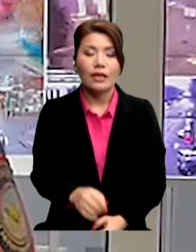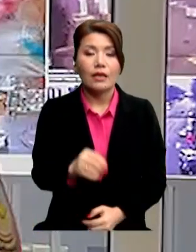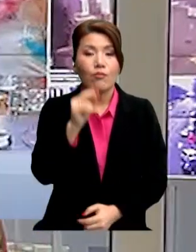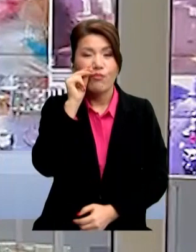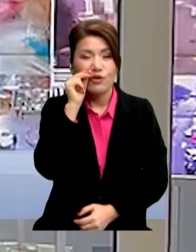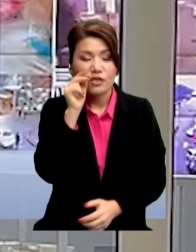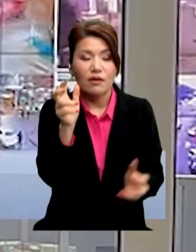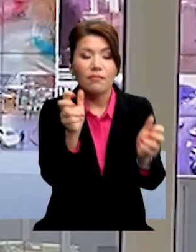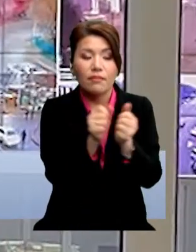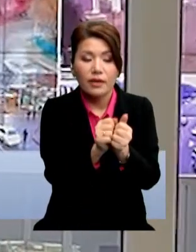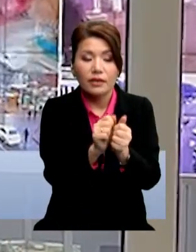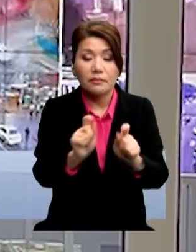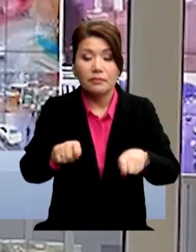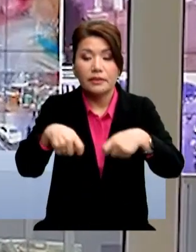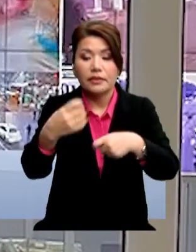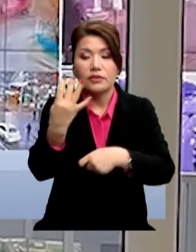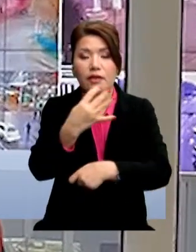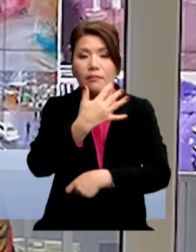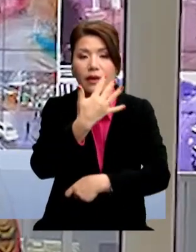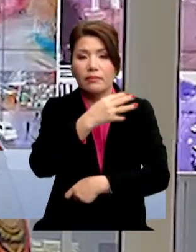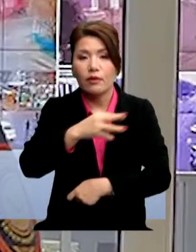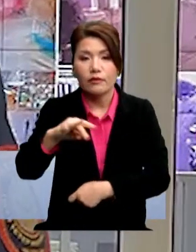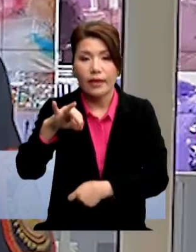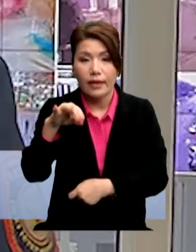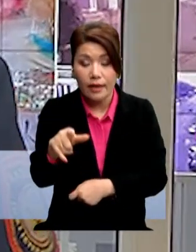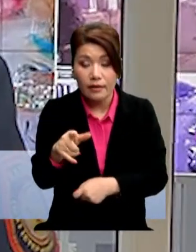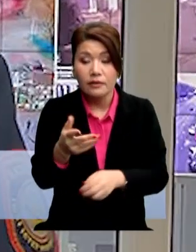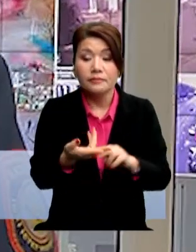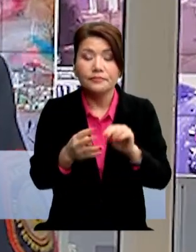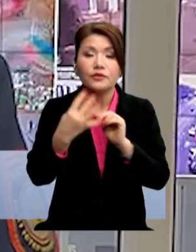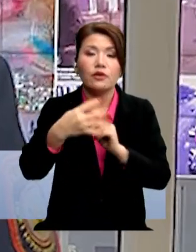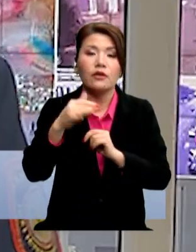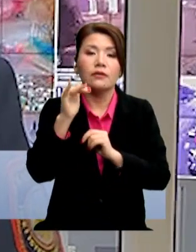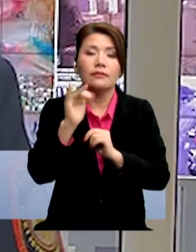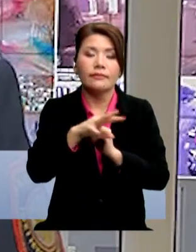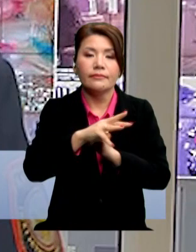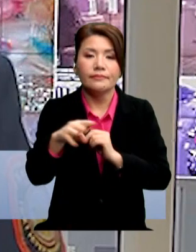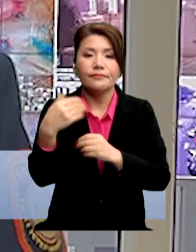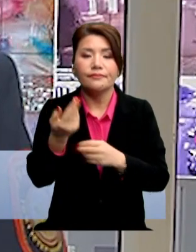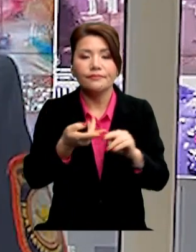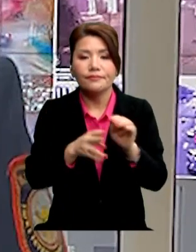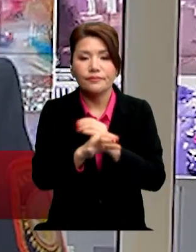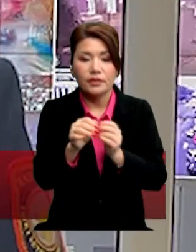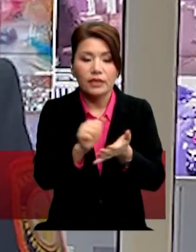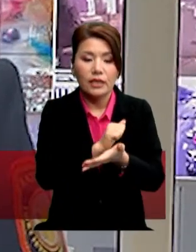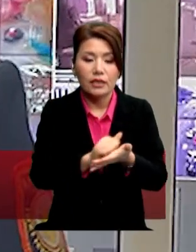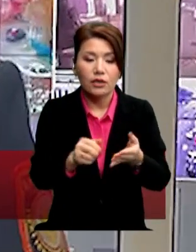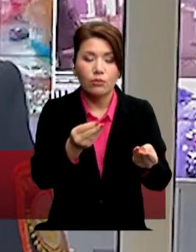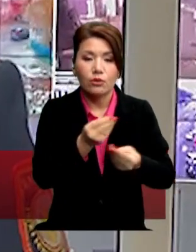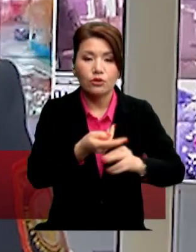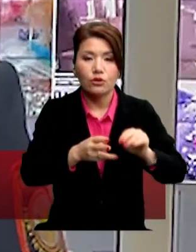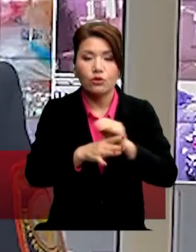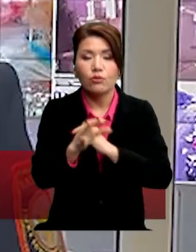Мужчина был задержан при передаче 45 миллионов тенге, из которых 40 миллионов были муляжом. Дело зарегистрировано по